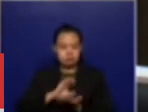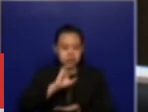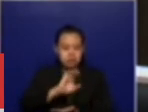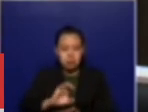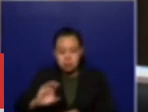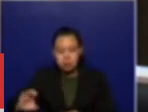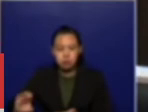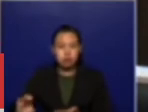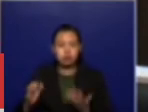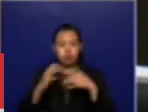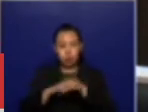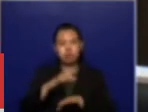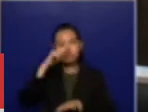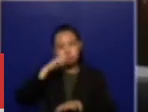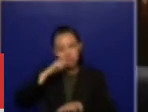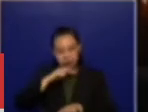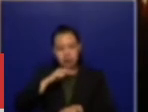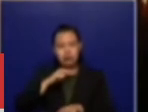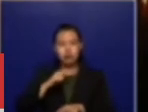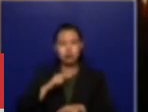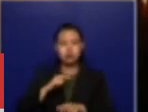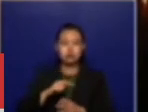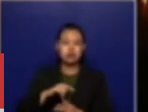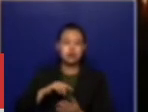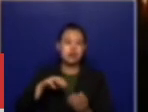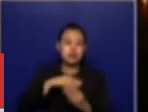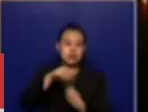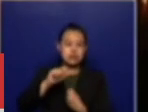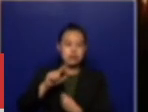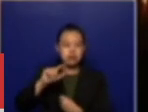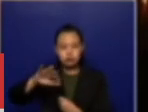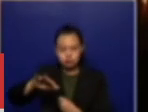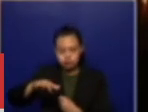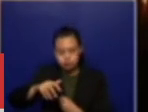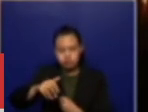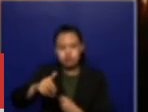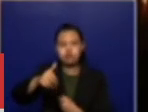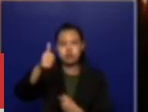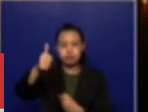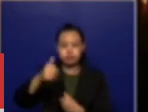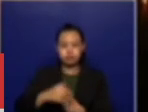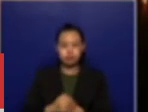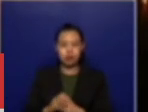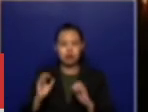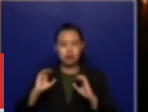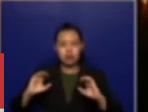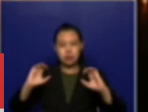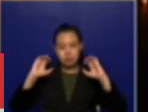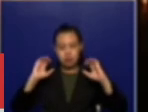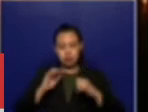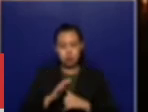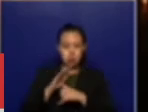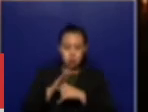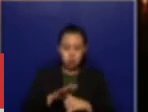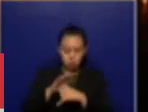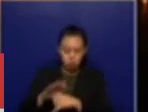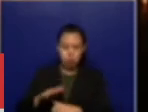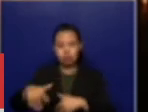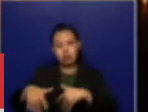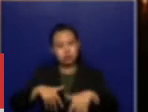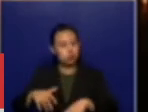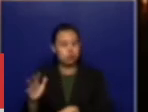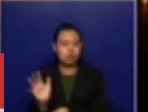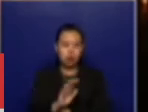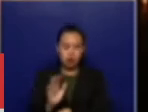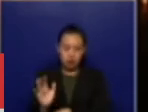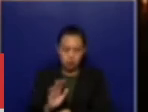จครับรัฐบาลและหน่วยงานของรัฐจะต้องเลิกใช้อำนาจข่มขู่คุกคามประชาชนและ